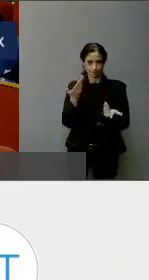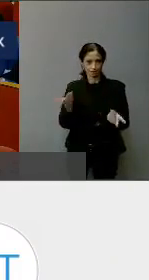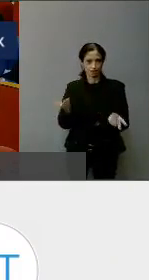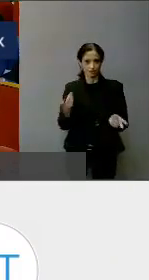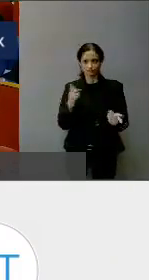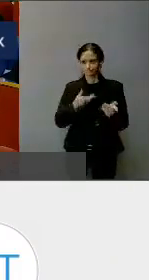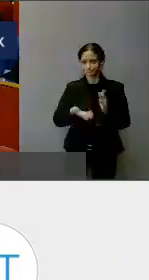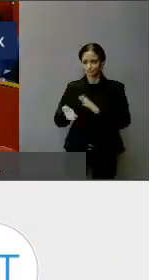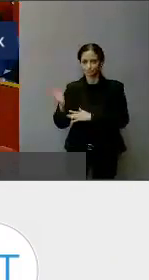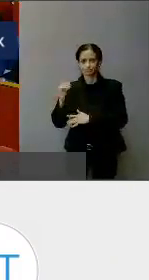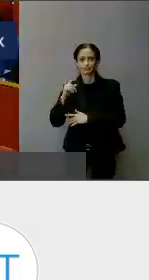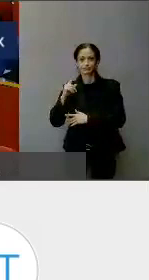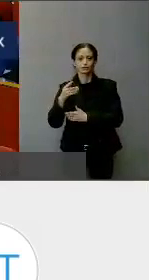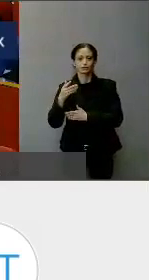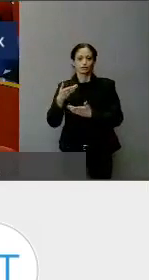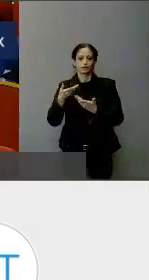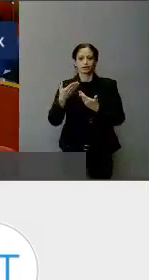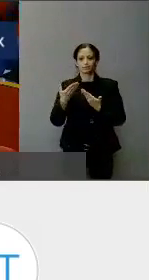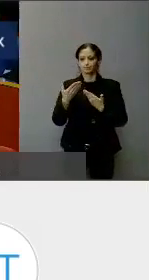sono abitarci